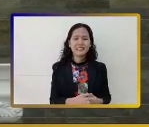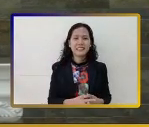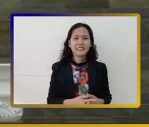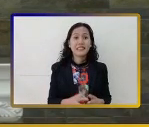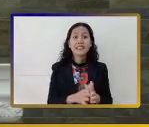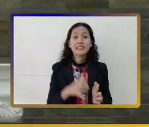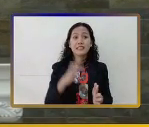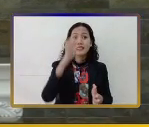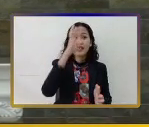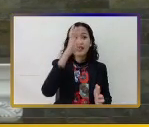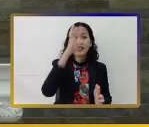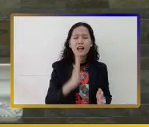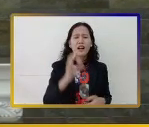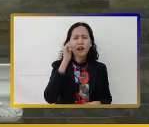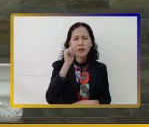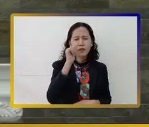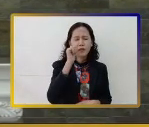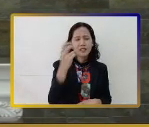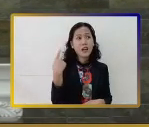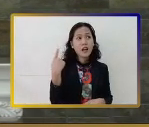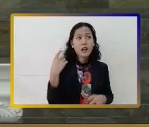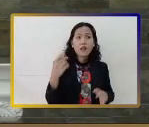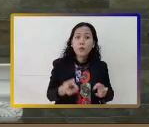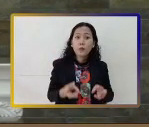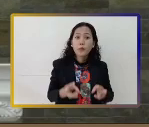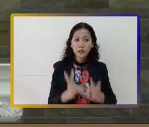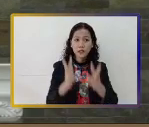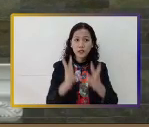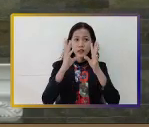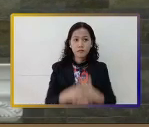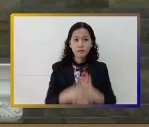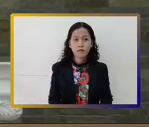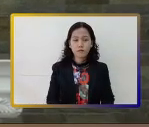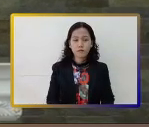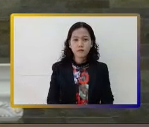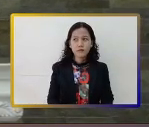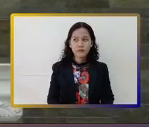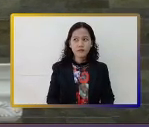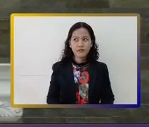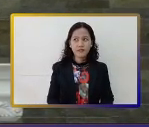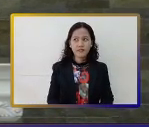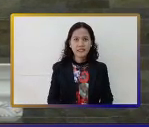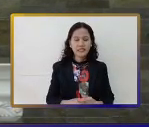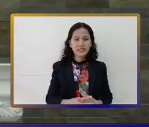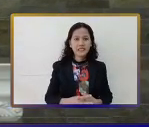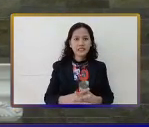laging may paraan. Amen, amen. All right, huwag niyo pong kakalimutan mamaya.